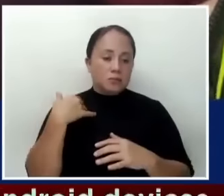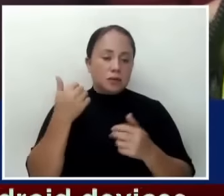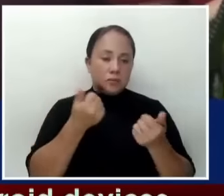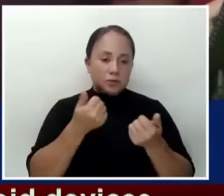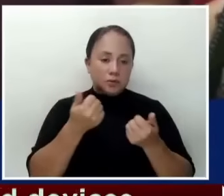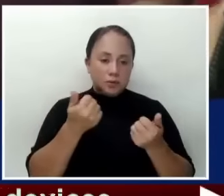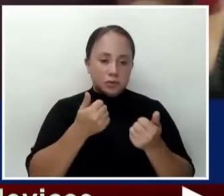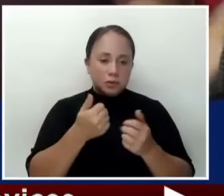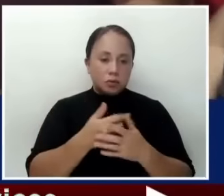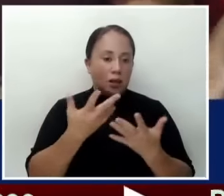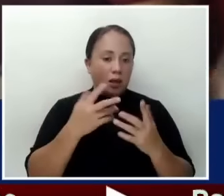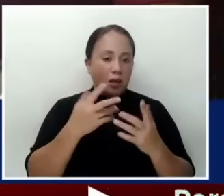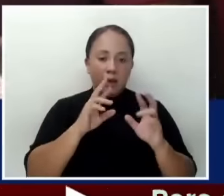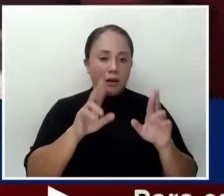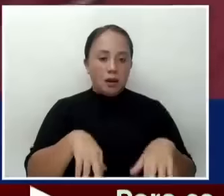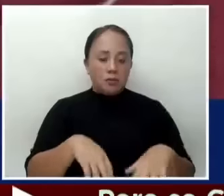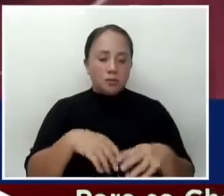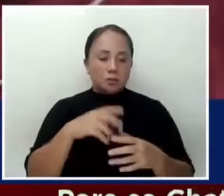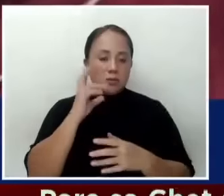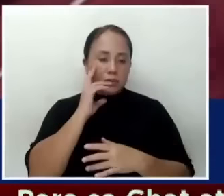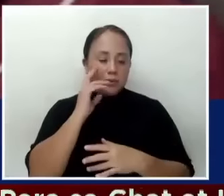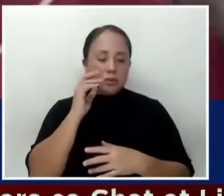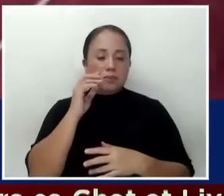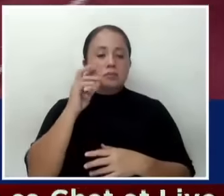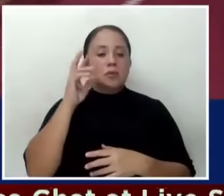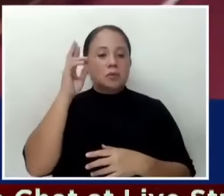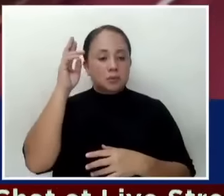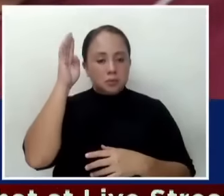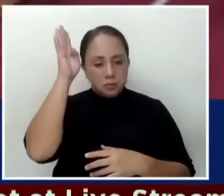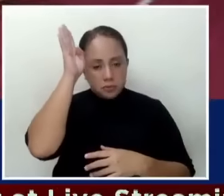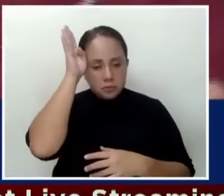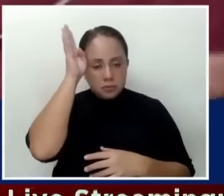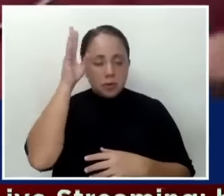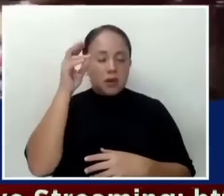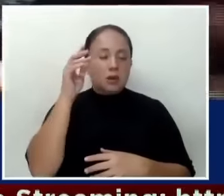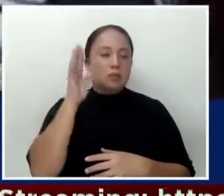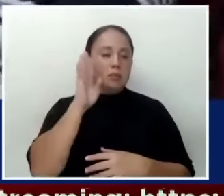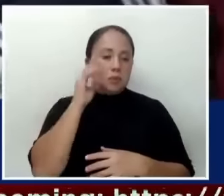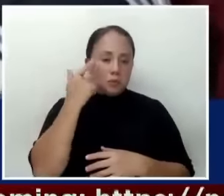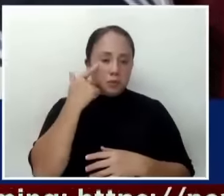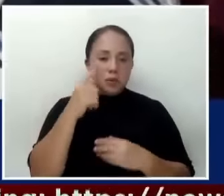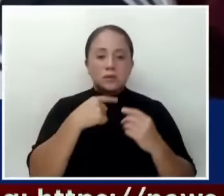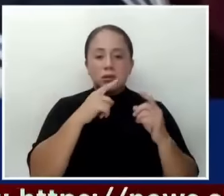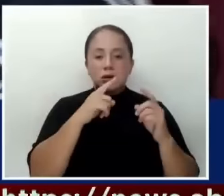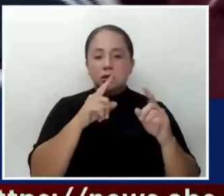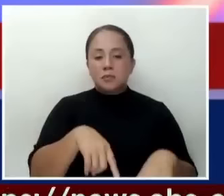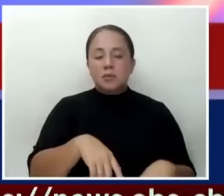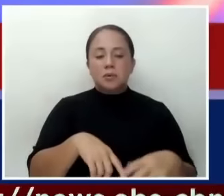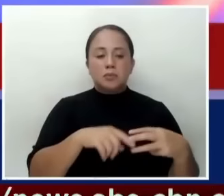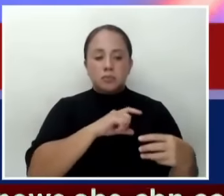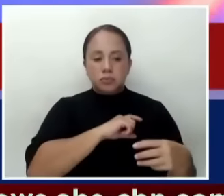pang reaksyon sina Duterte, de la Rosa at Go sa naging pahayag ni Colonel Asierto.